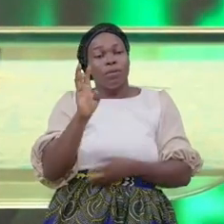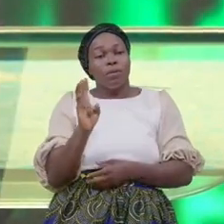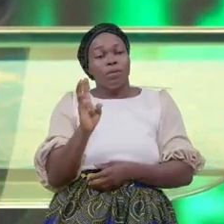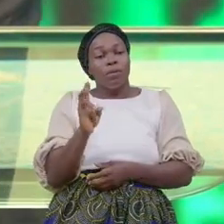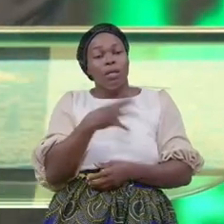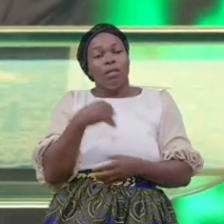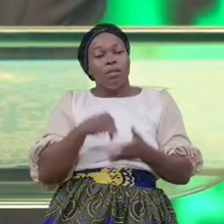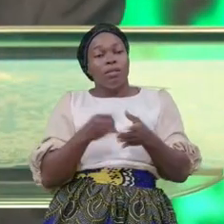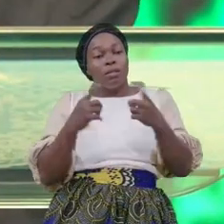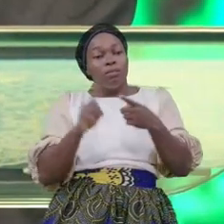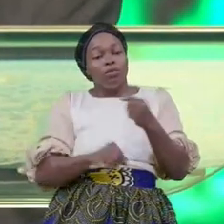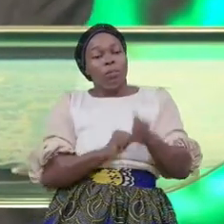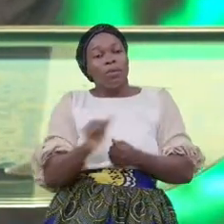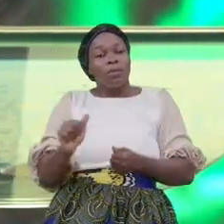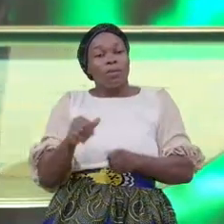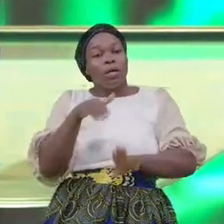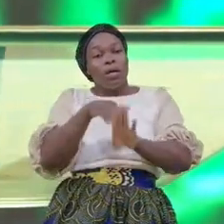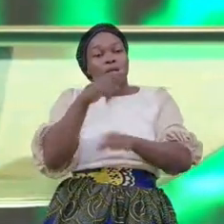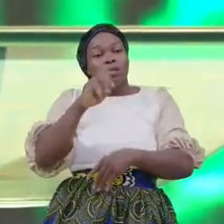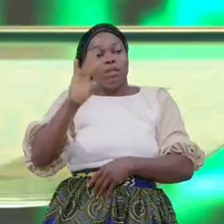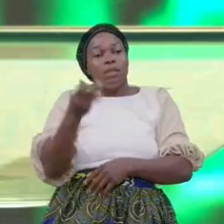Verset 16, à la septième fois,